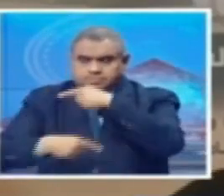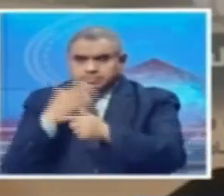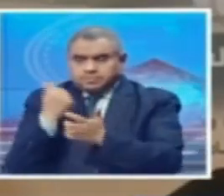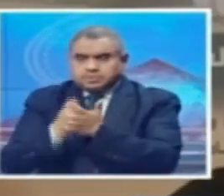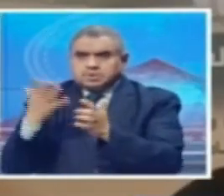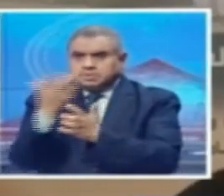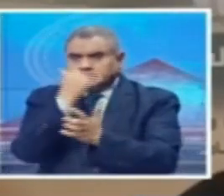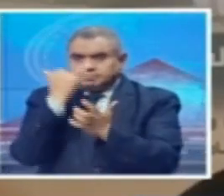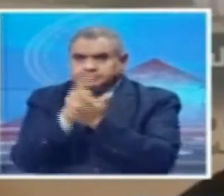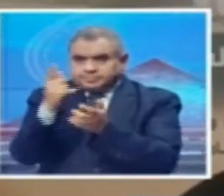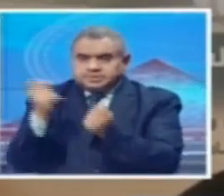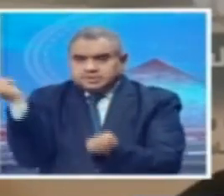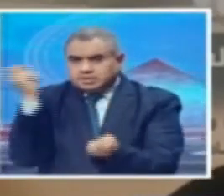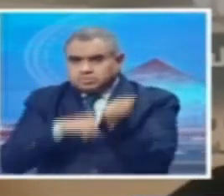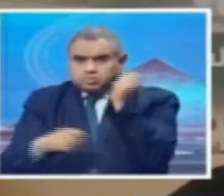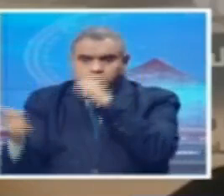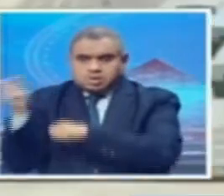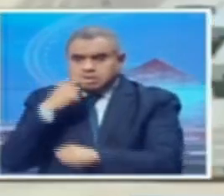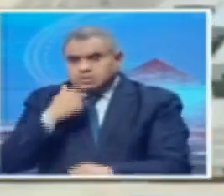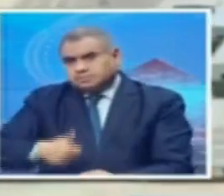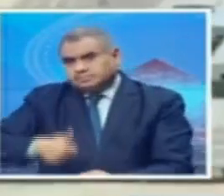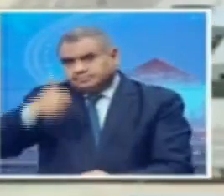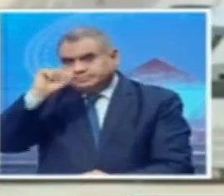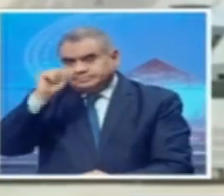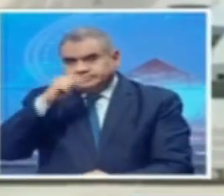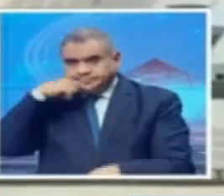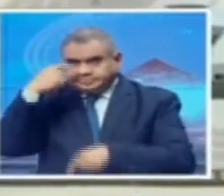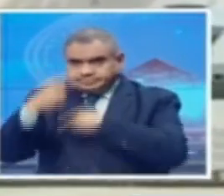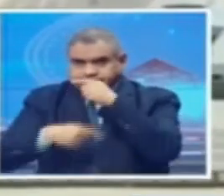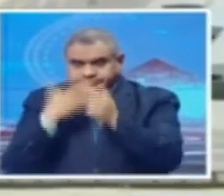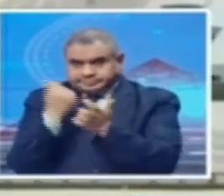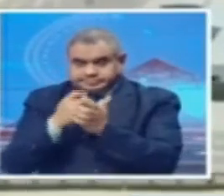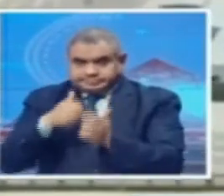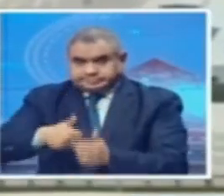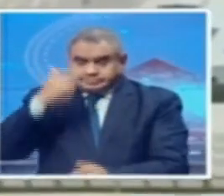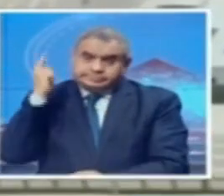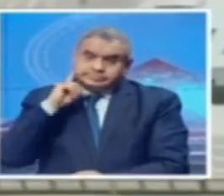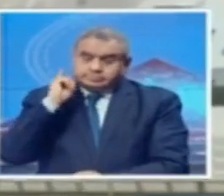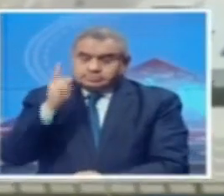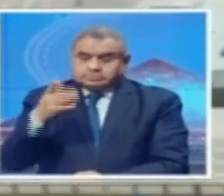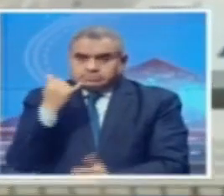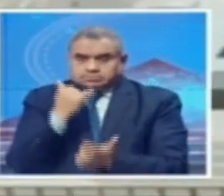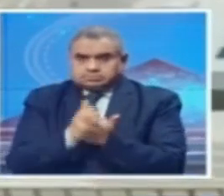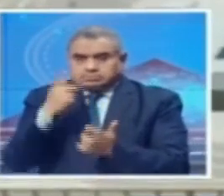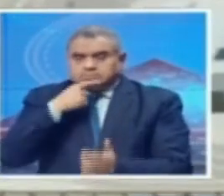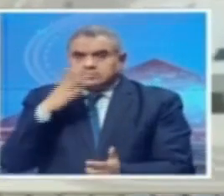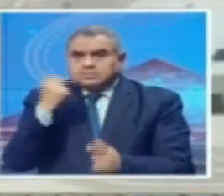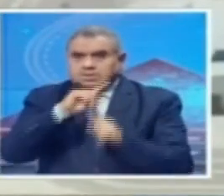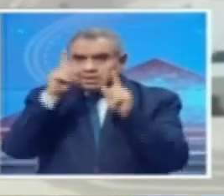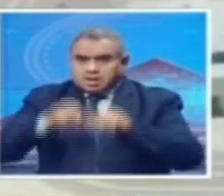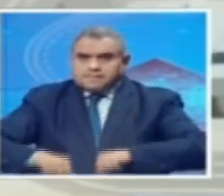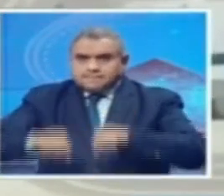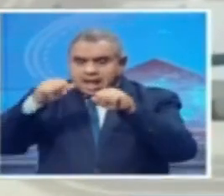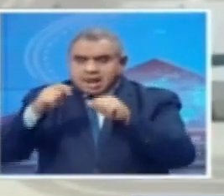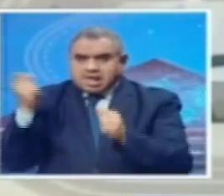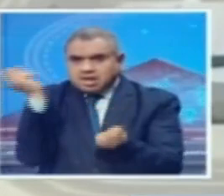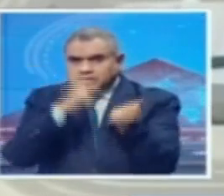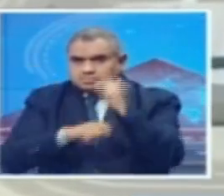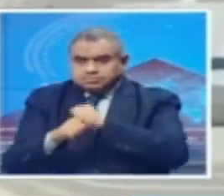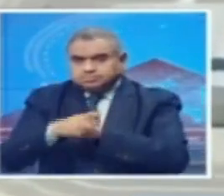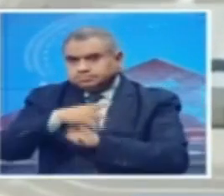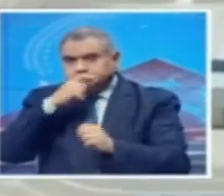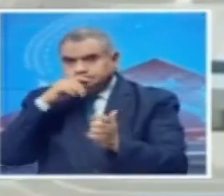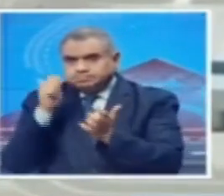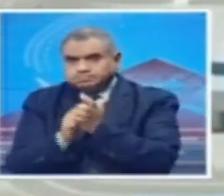تبقى مصانع صغيرة ومتوسطة. تيسيرات غير مسبوقة في الطرح الأخير للوحدات الصناعية شملت